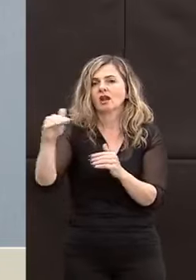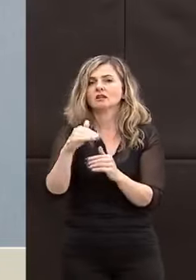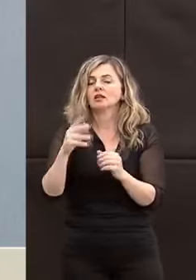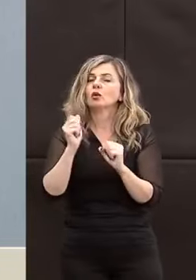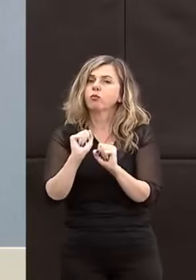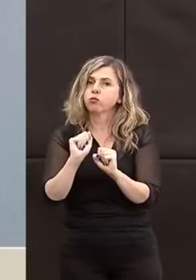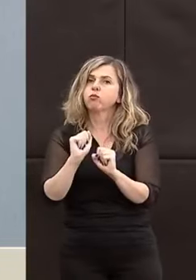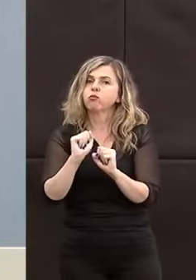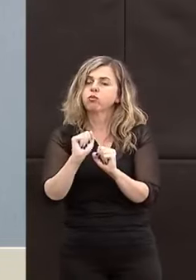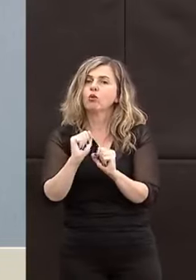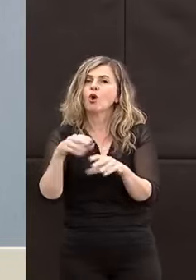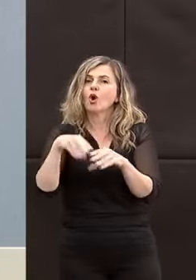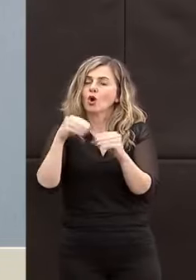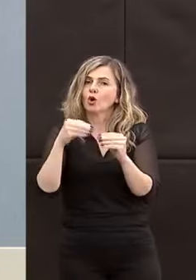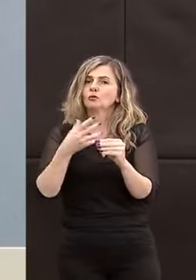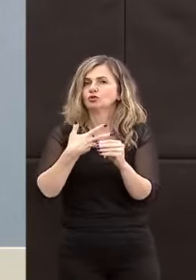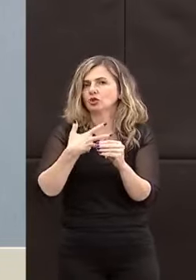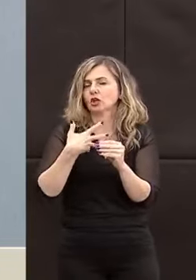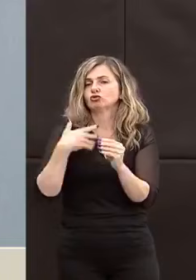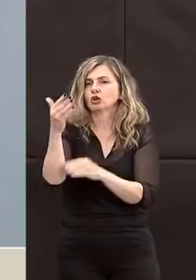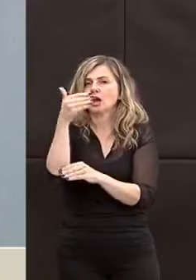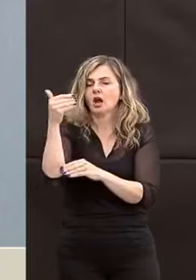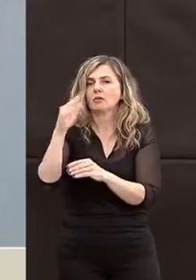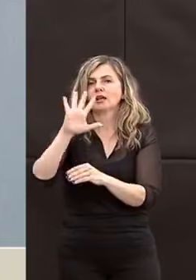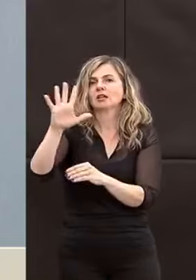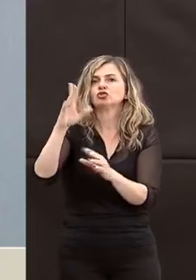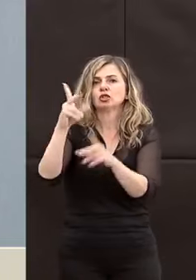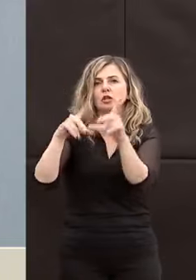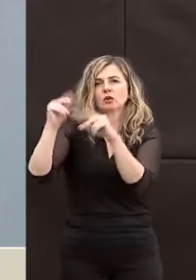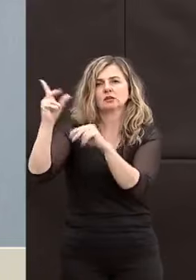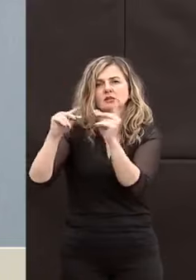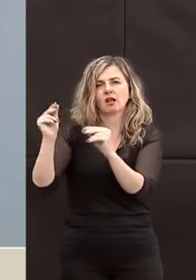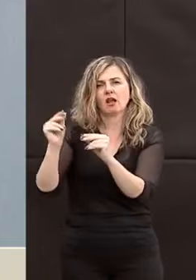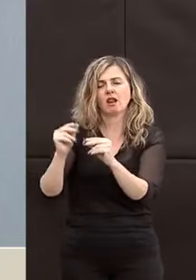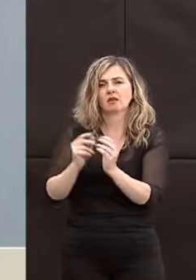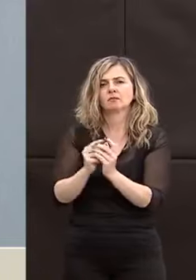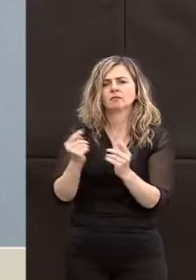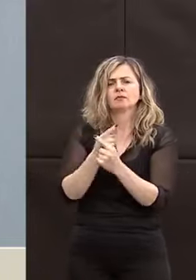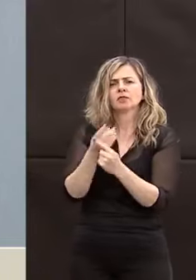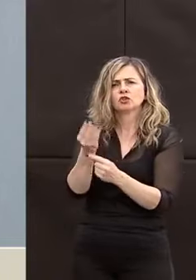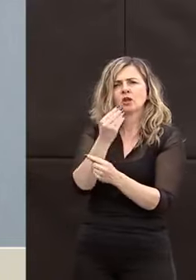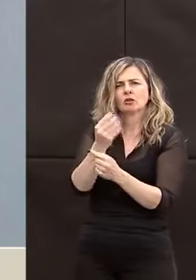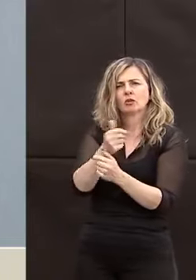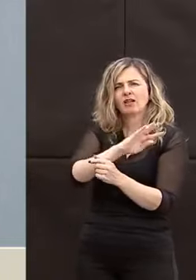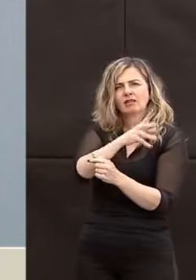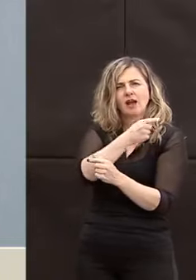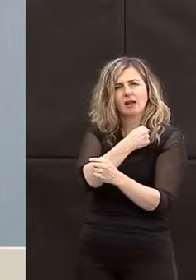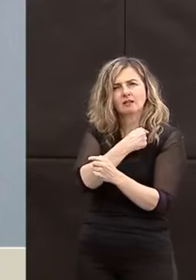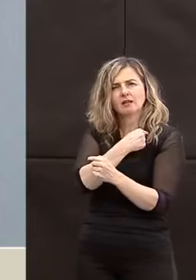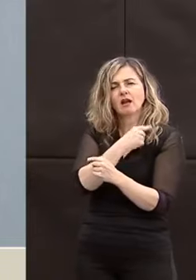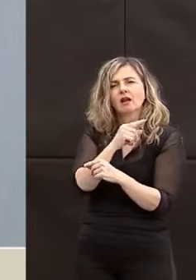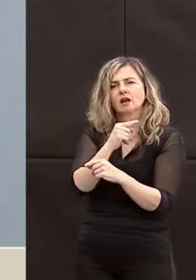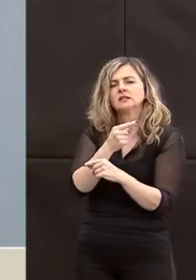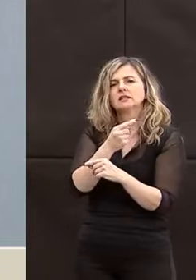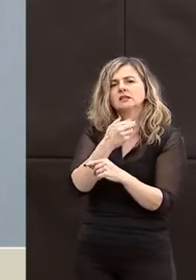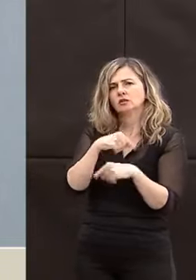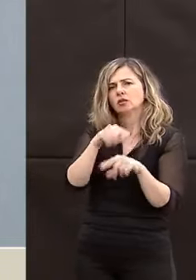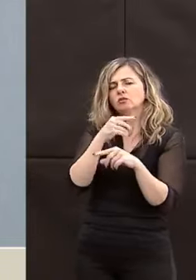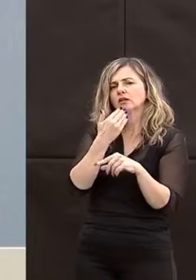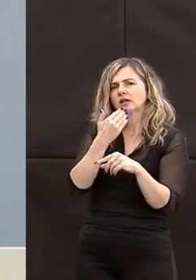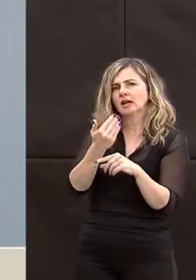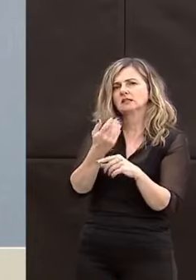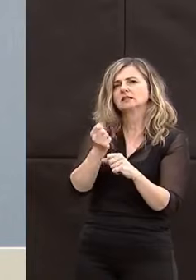anche lui queste strutture a cinque stelle per quanto riguarda la domanda la domanda di prima e noi ringrazio